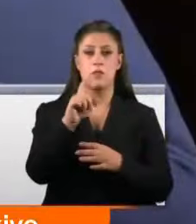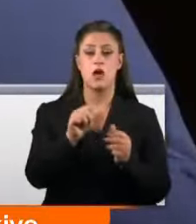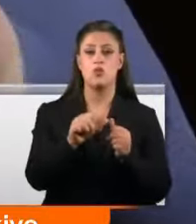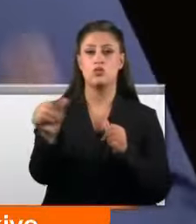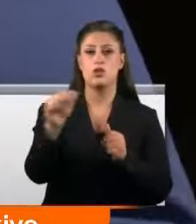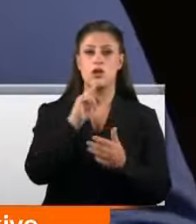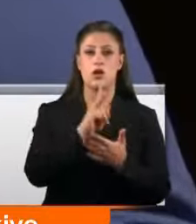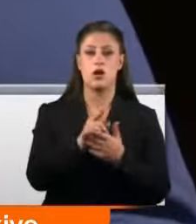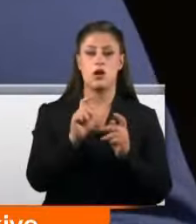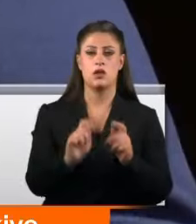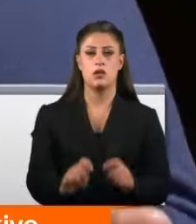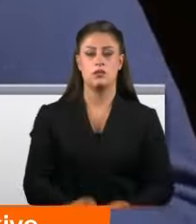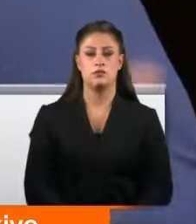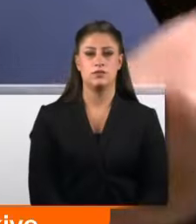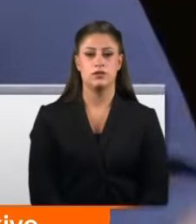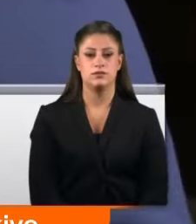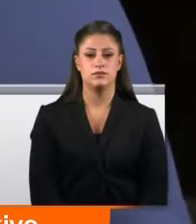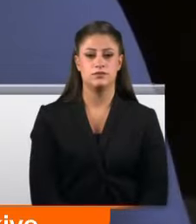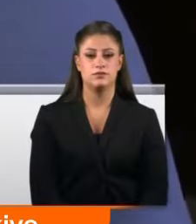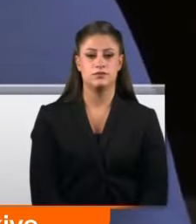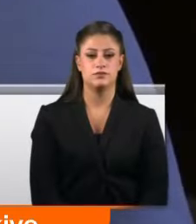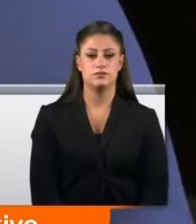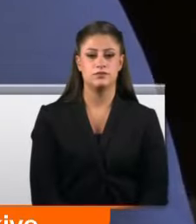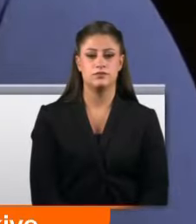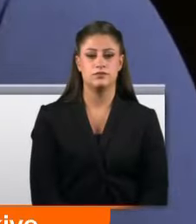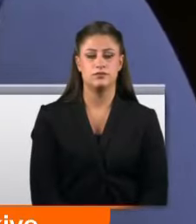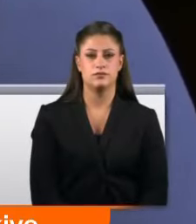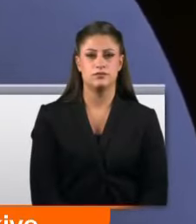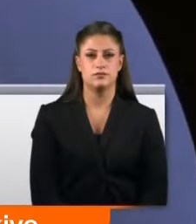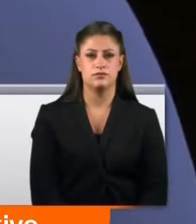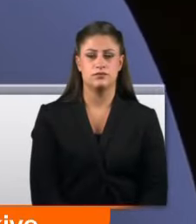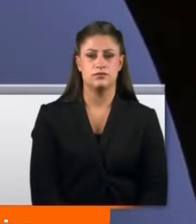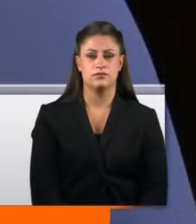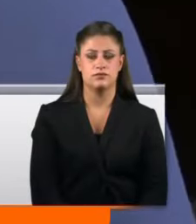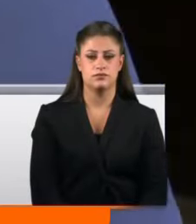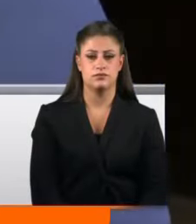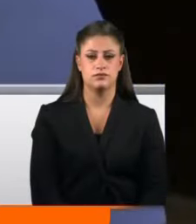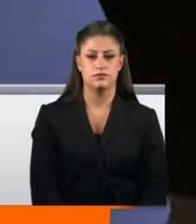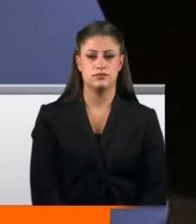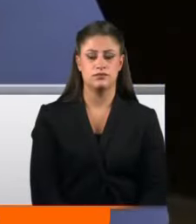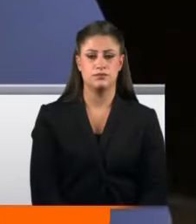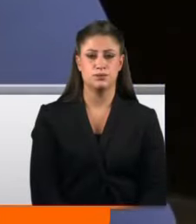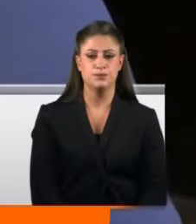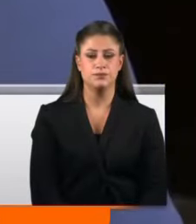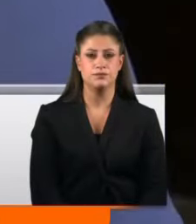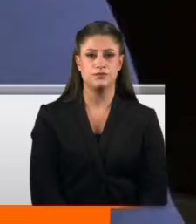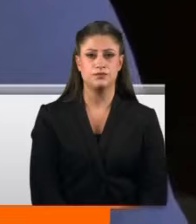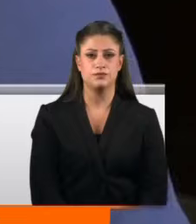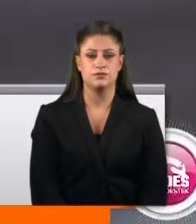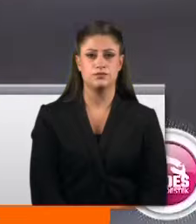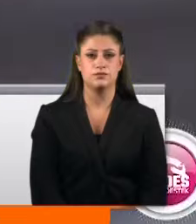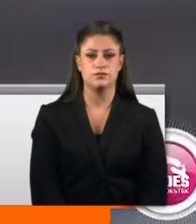güvenliğim olmadığı için tedirginim. Ne yapacağı belli olmayan bir insan. Karakola gittiğimde polis bana dedi ki